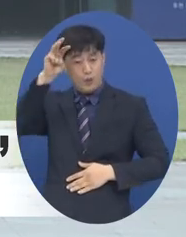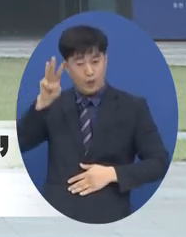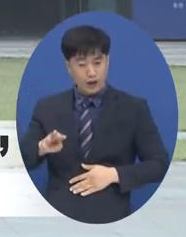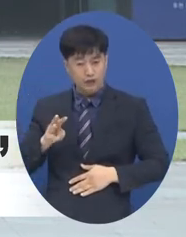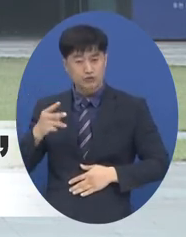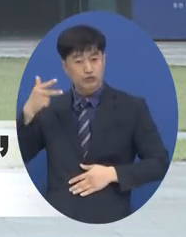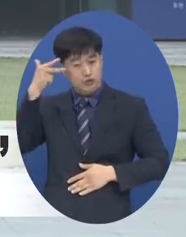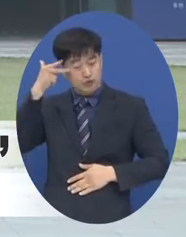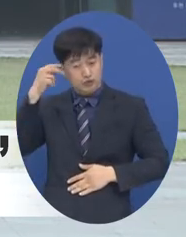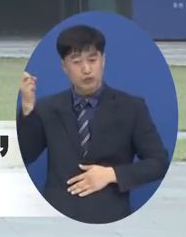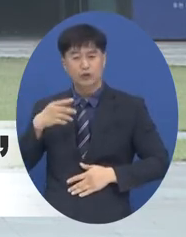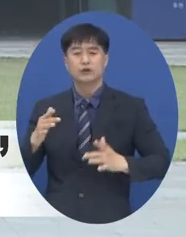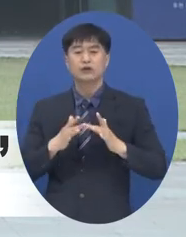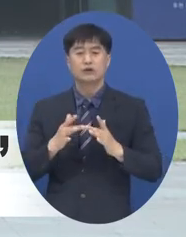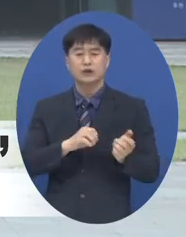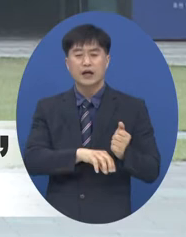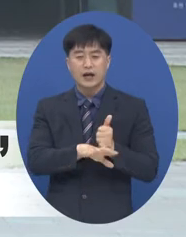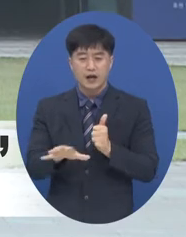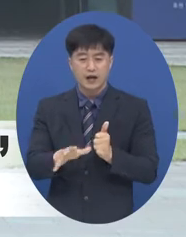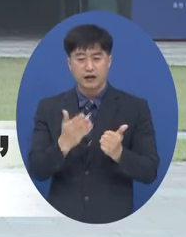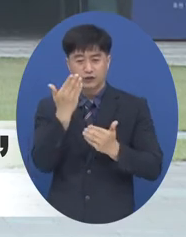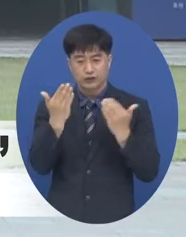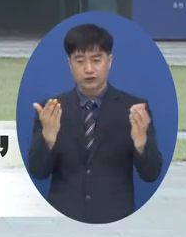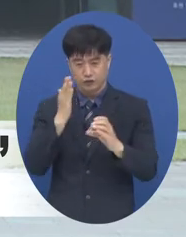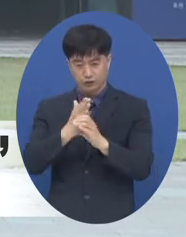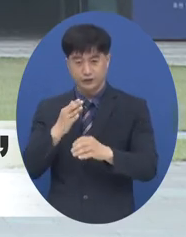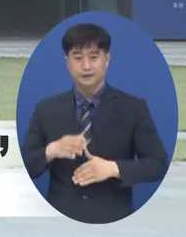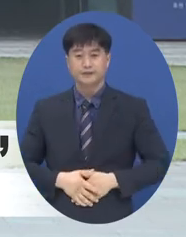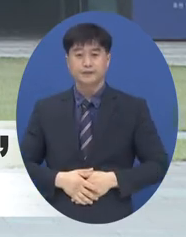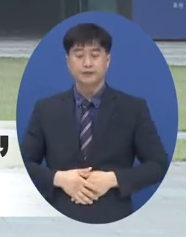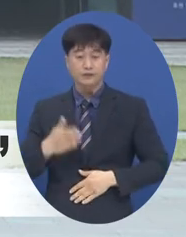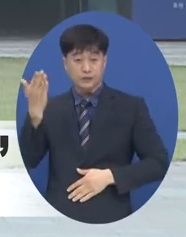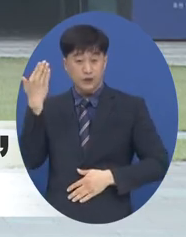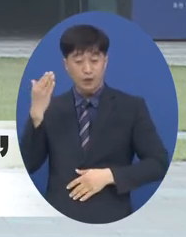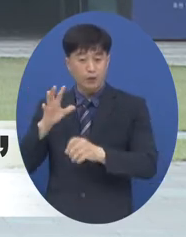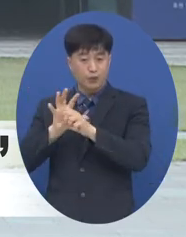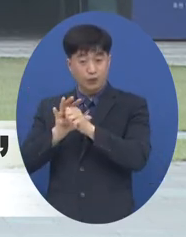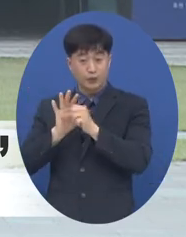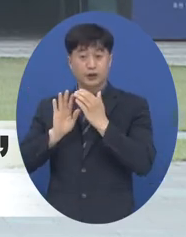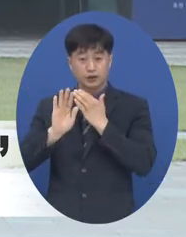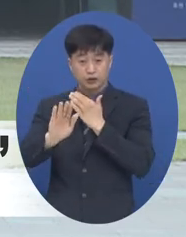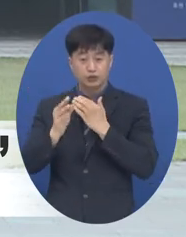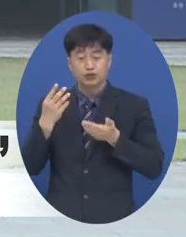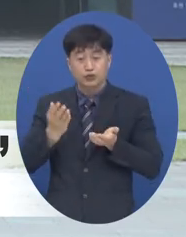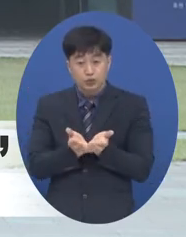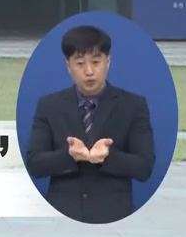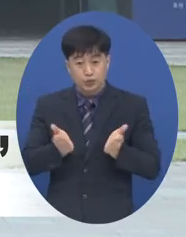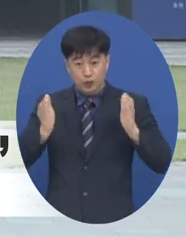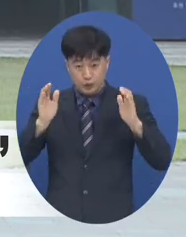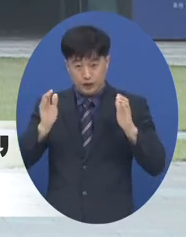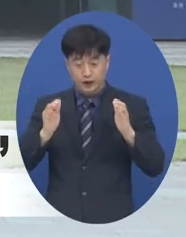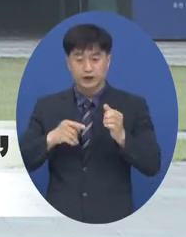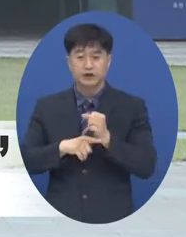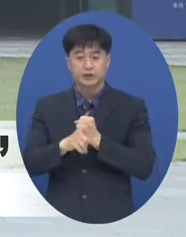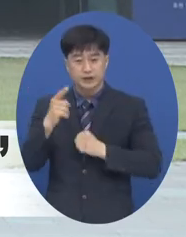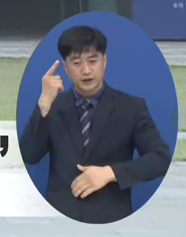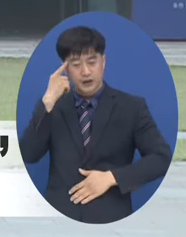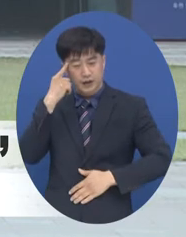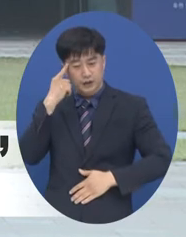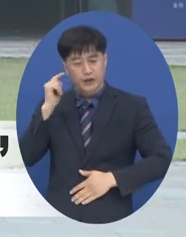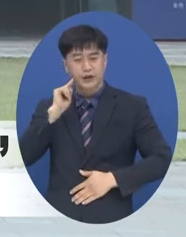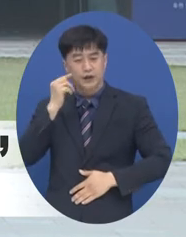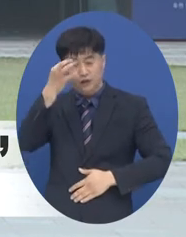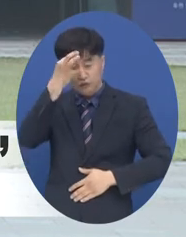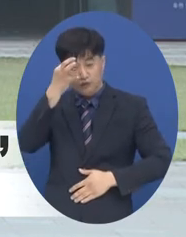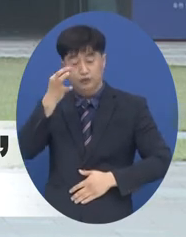물론 온라인에서도 다양한 전시가 진행되고 있는데요 과거와 포스트 코로나 이후 도자의 의미를 짚어보고 예술을 통한